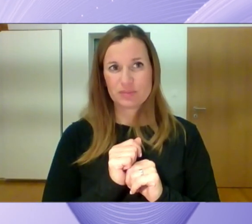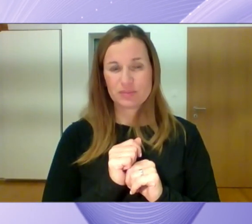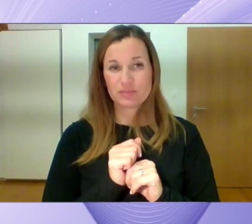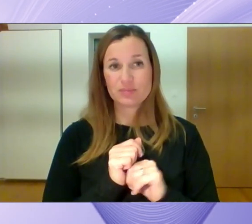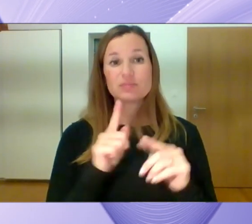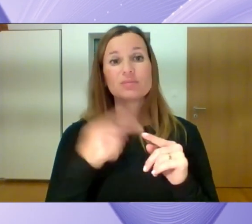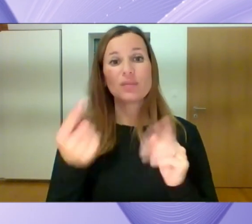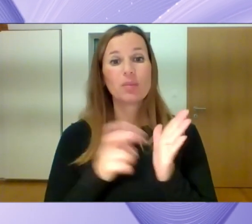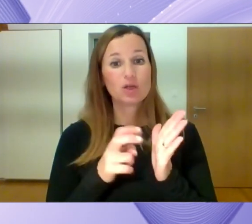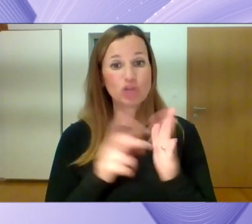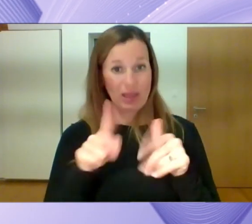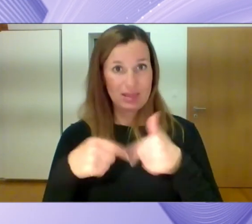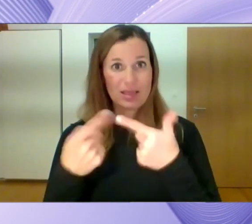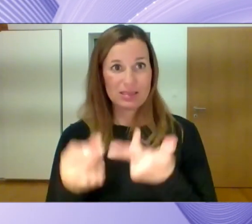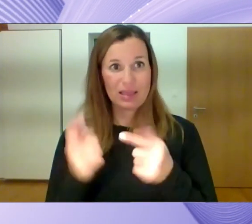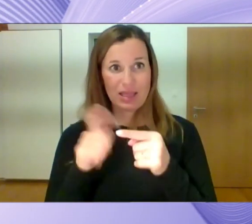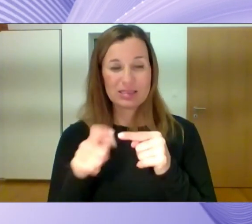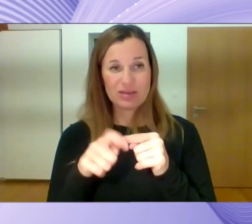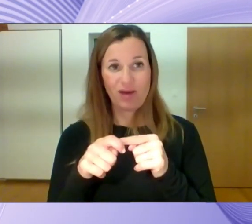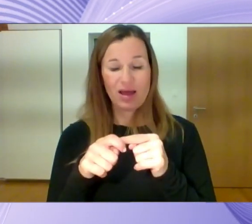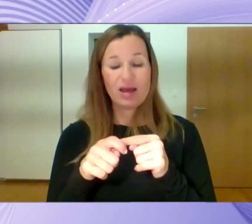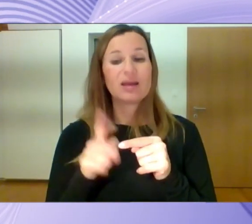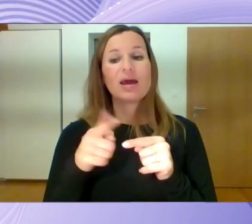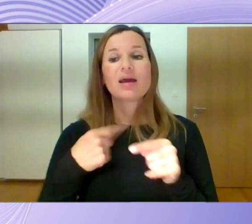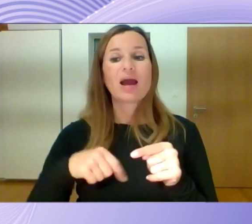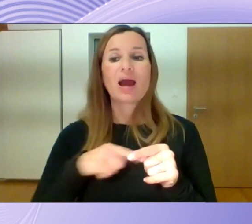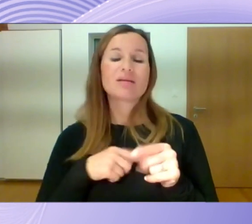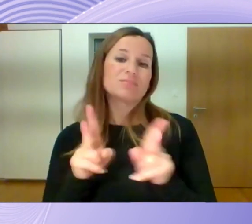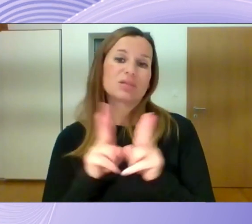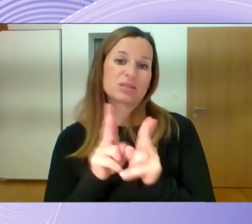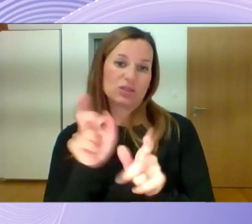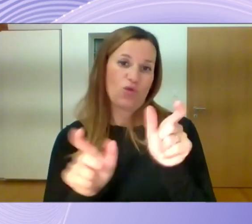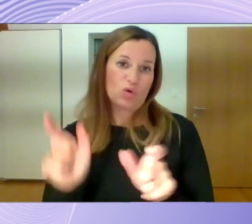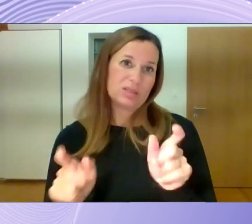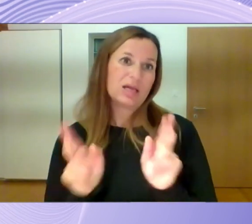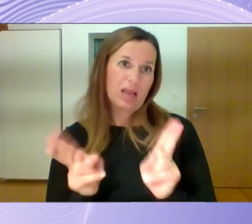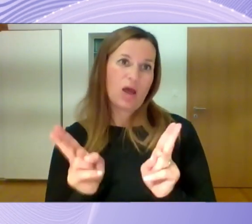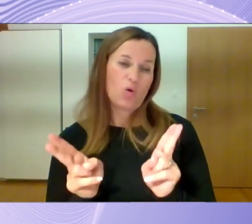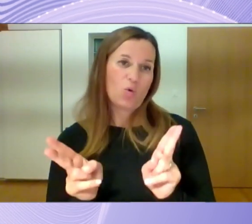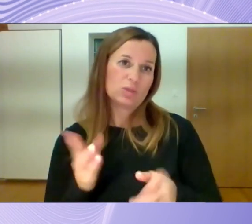Potem imamo pa naslednja stvar, kjer si lahko svojci pomagate,